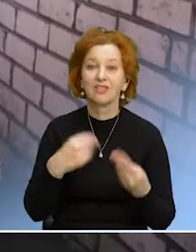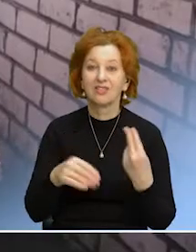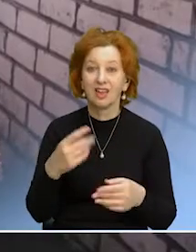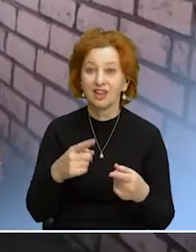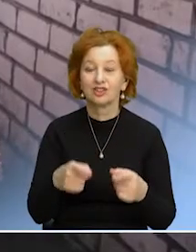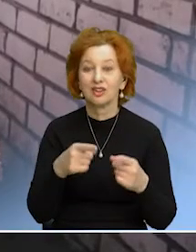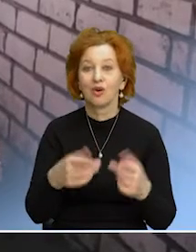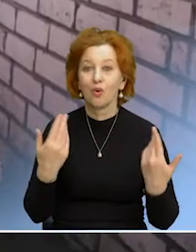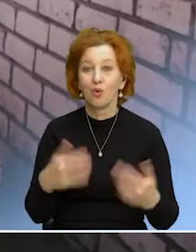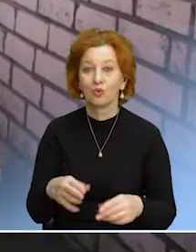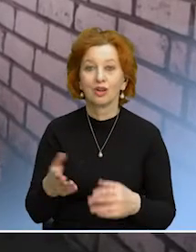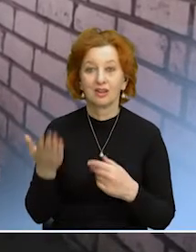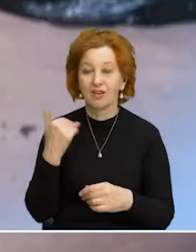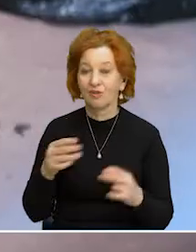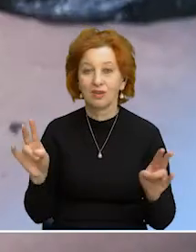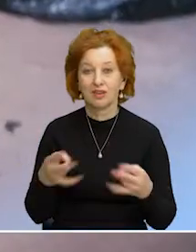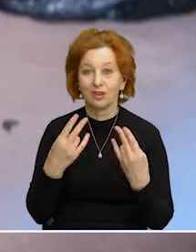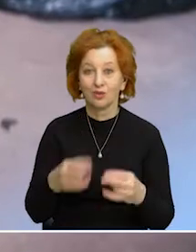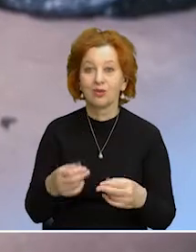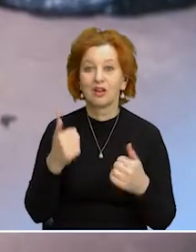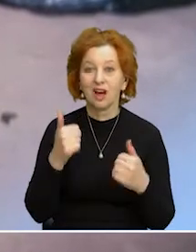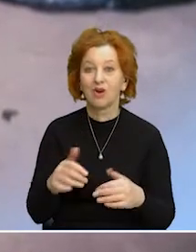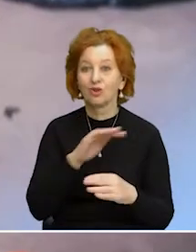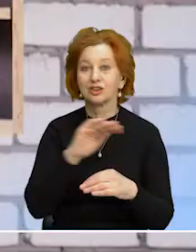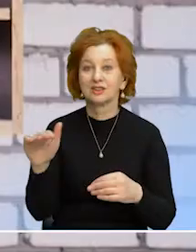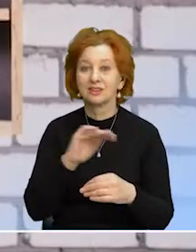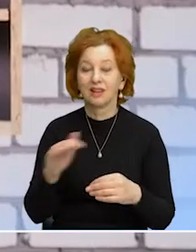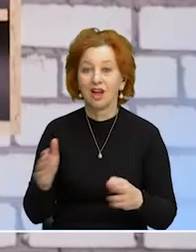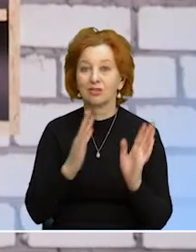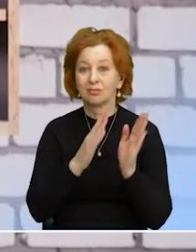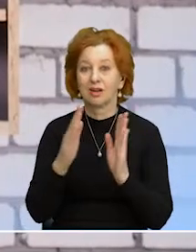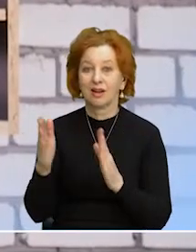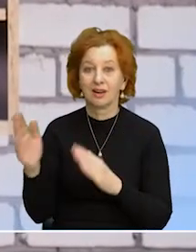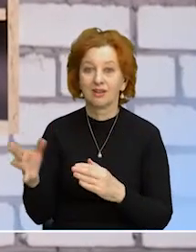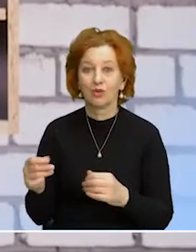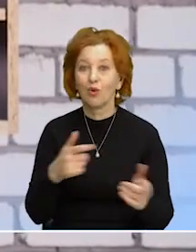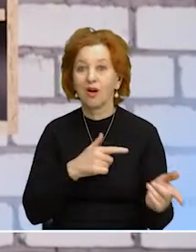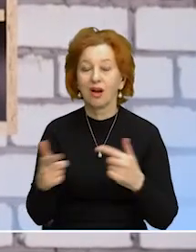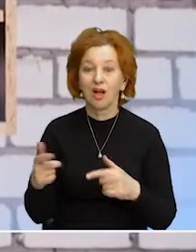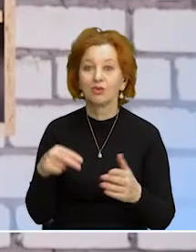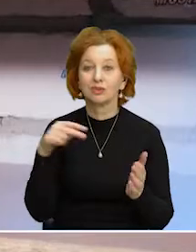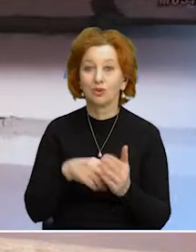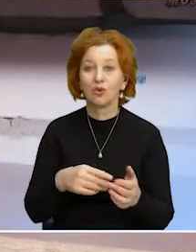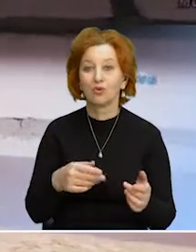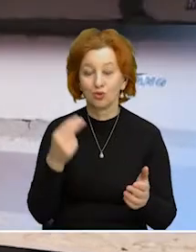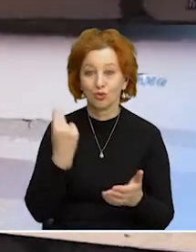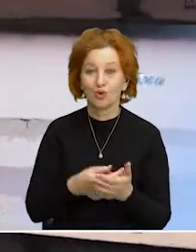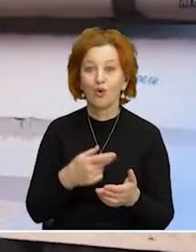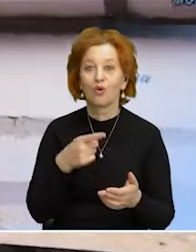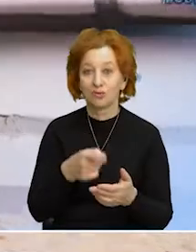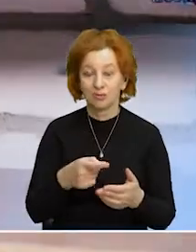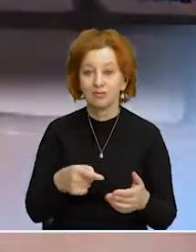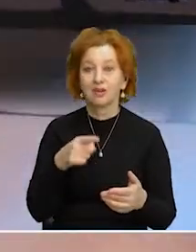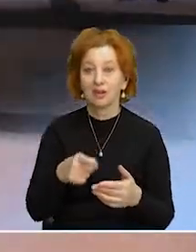вещи, возможно, что-то вам уже давно не нужно. Хороший стеллаж – основа порядка. Но готовые стеллажи стоят дорого, а